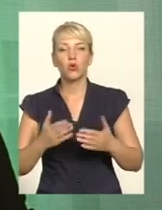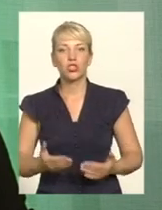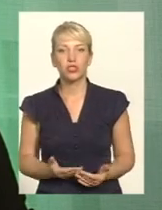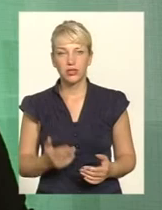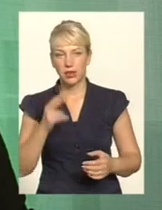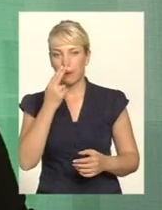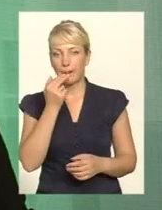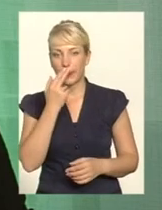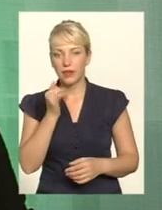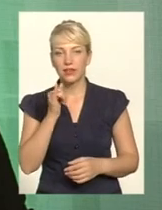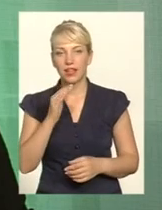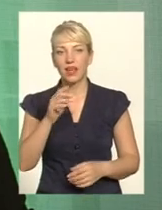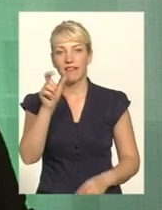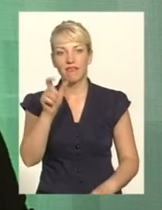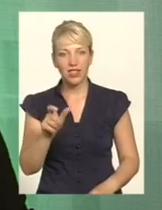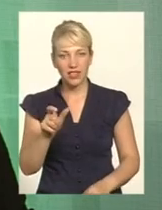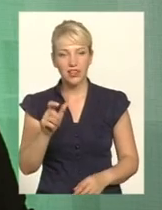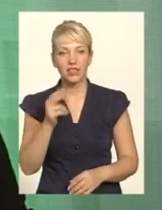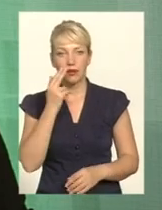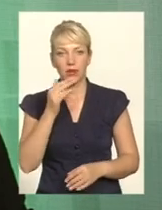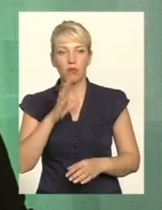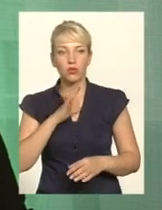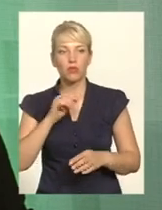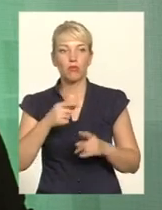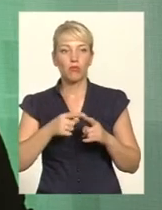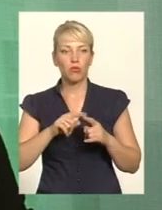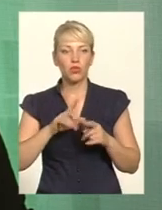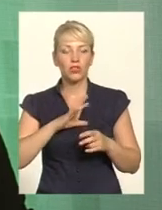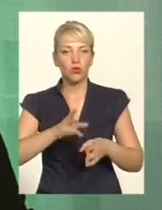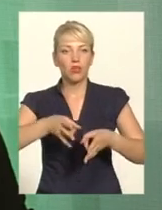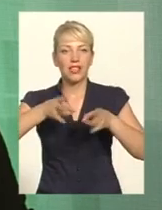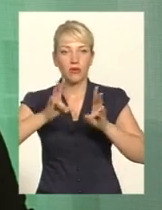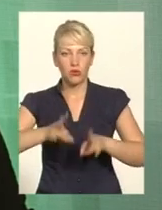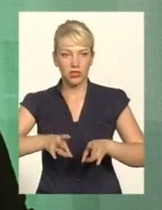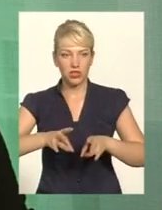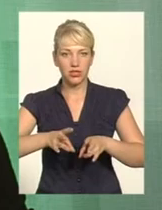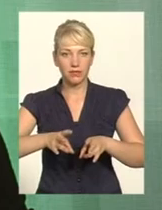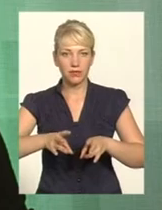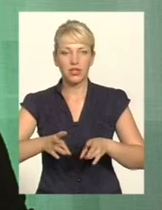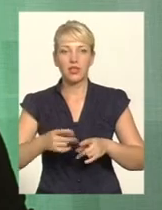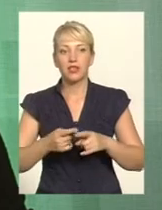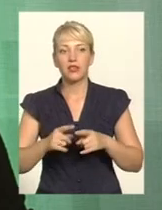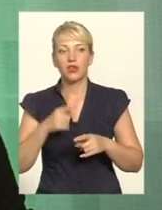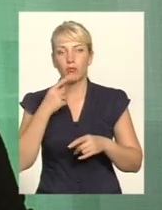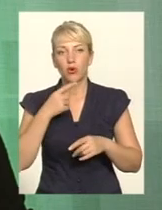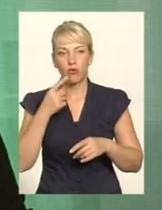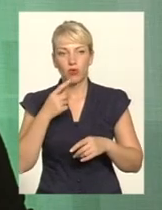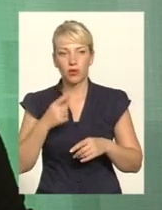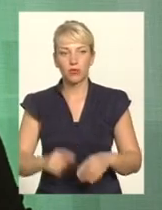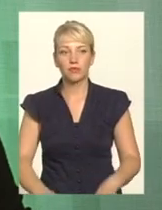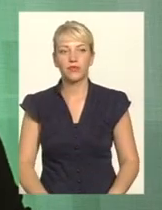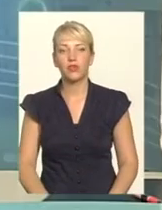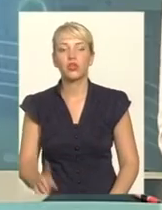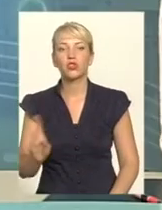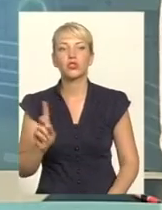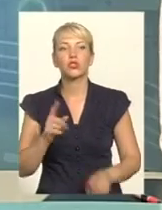і він може майже бути схильний до драмоманії, якщо психологічно, от ми якраз говоримо про проблеми психологічної непідготовленості. Більш